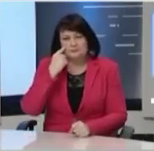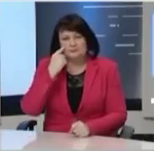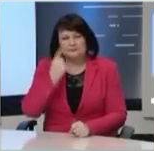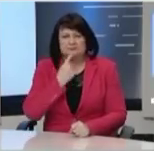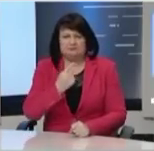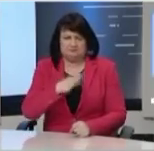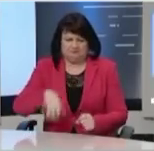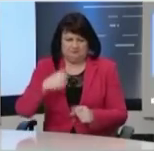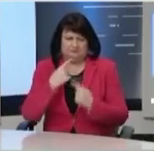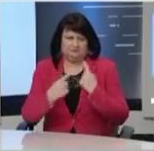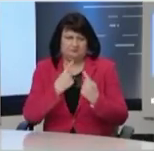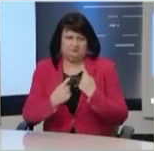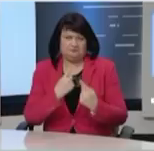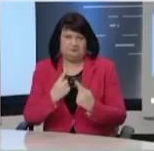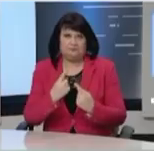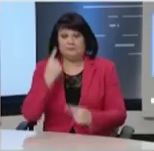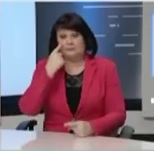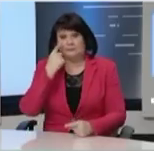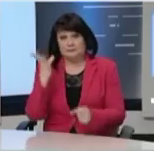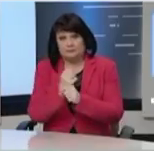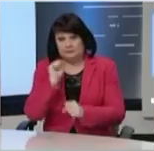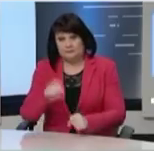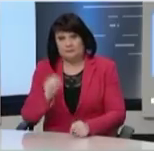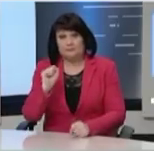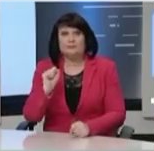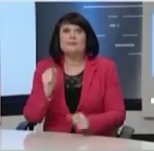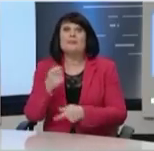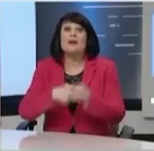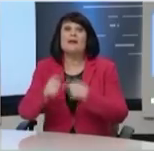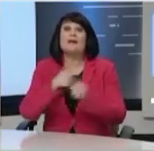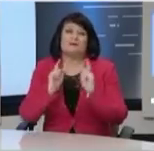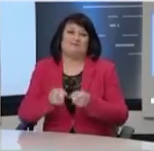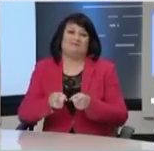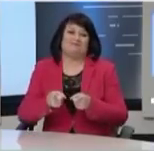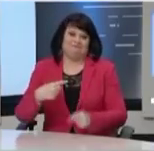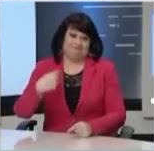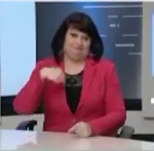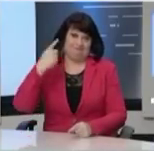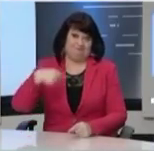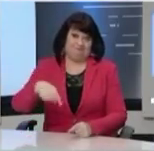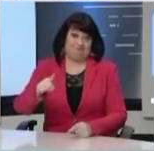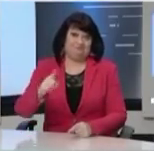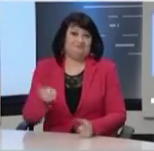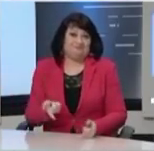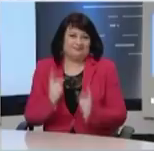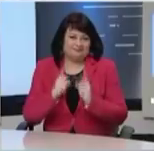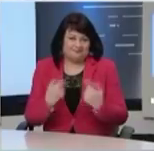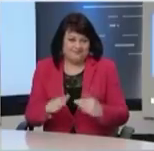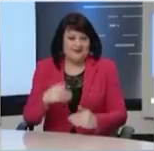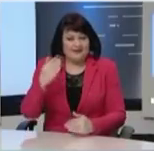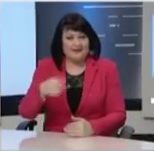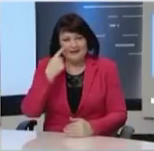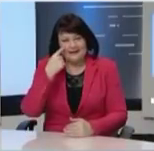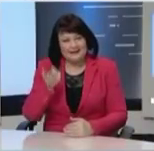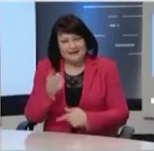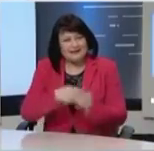στον εσωτερικό πολιτικό διάλογο κρίνεται από τις αγορές. Την επόμενη μέρα μάλιστα αυτής της απόφασης.